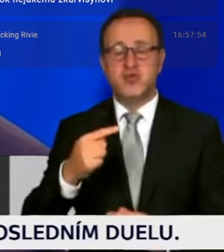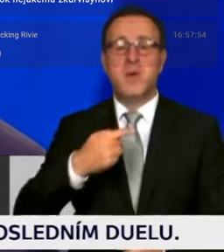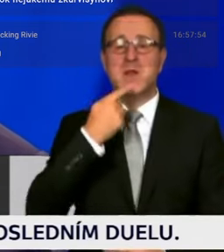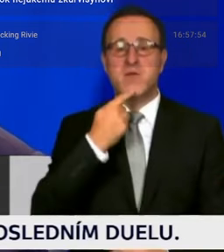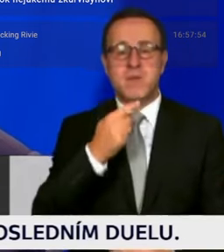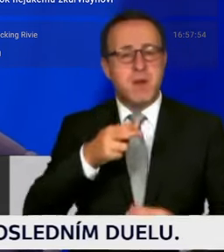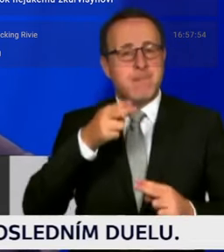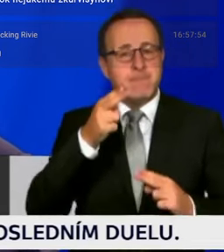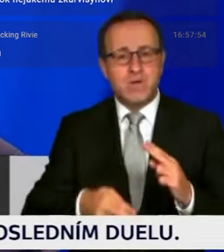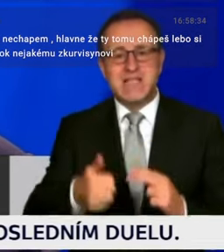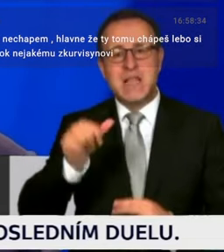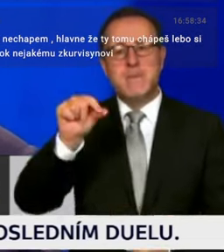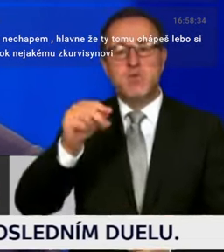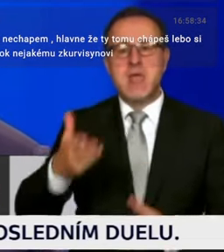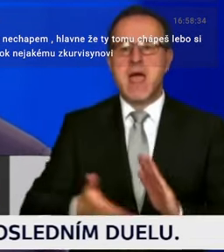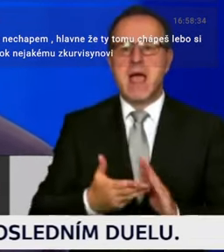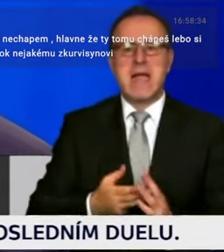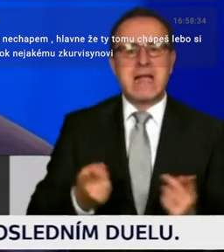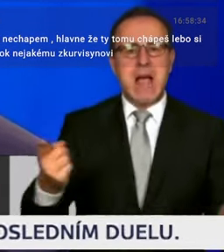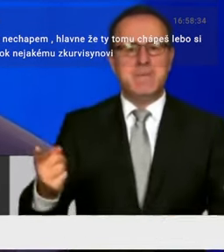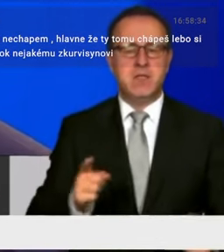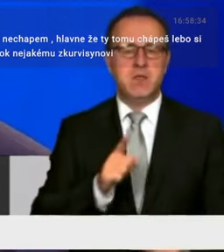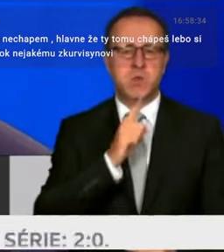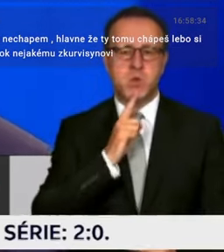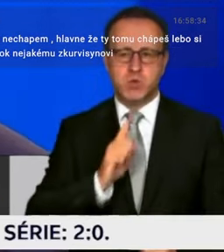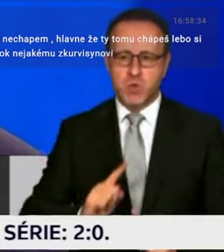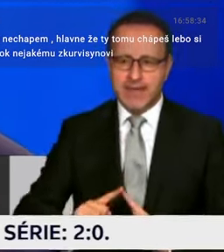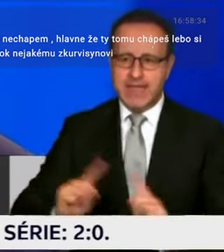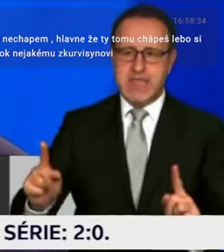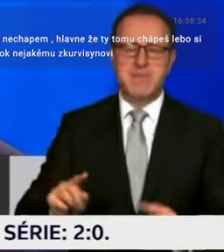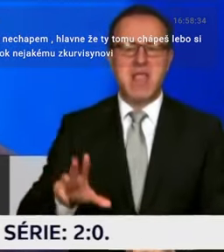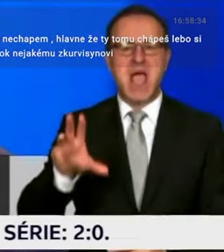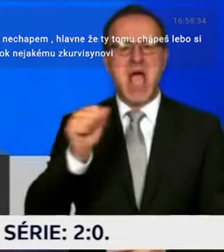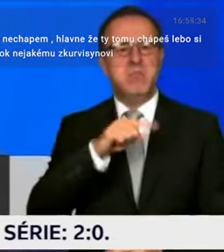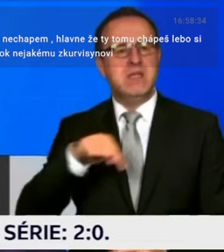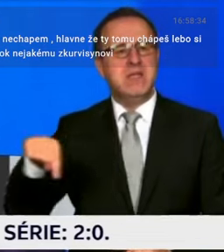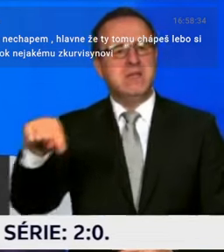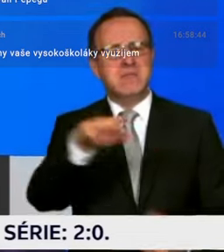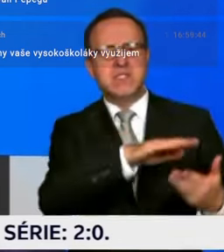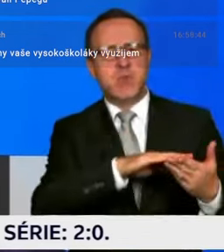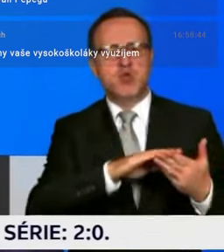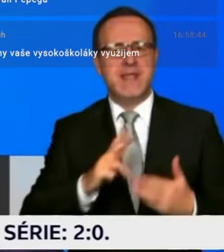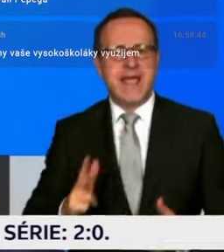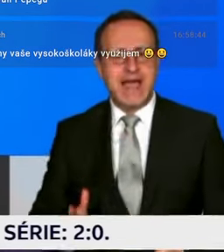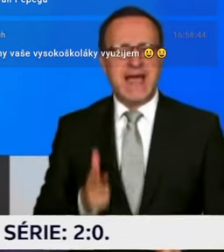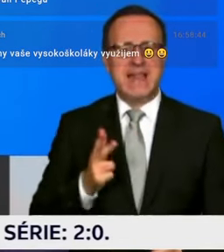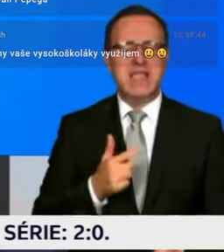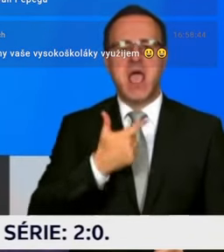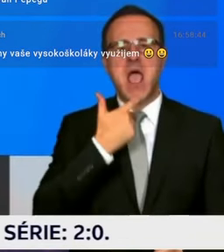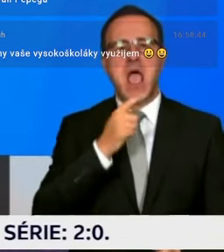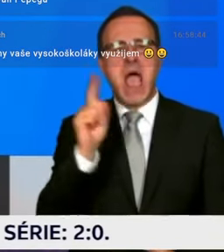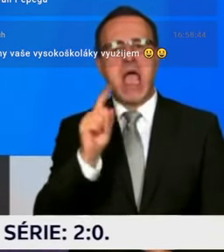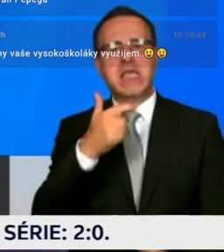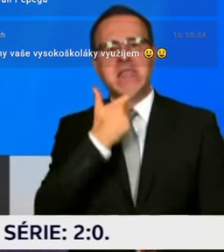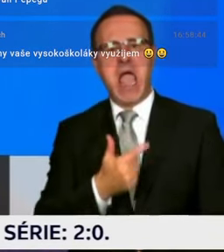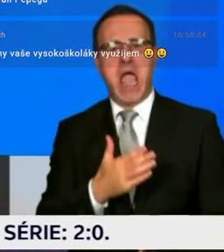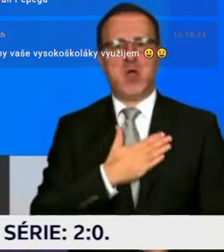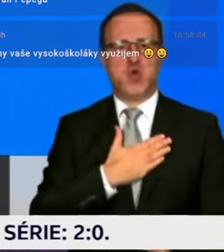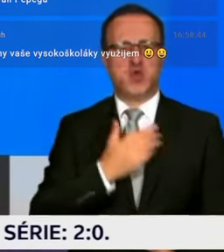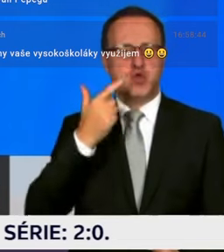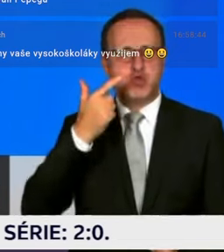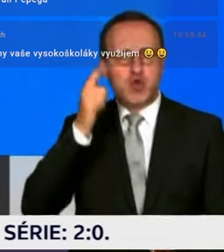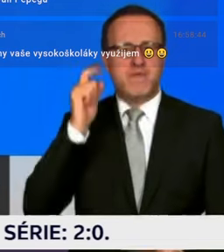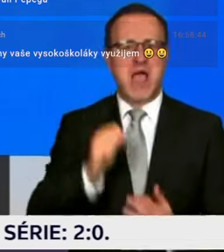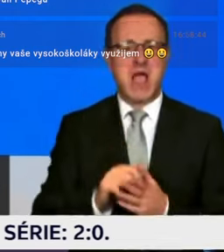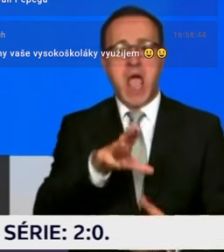posledná minúta v tejto kampani trochu inak aby sme boli spoločne hrdí akým národom sme aby sme boli hrdí